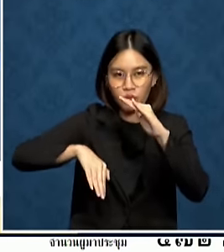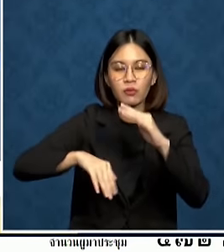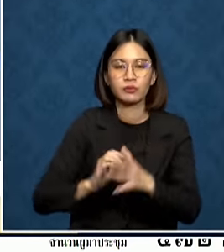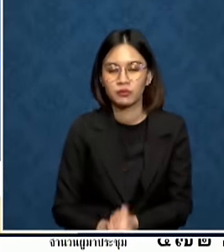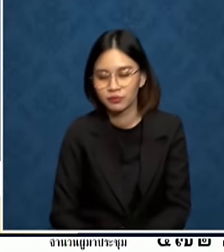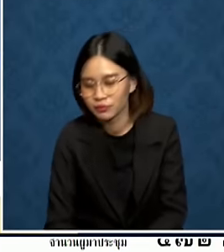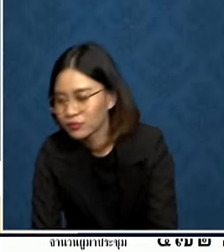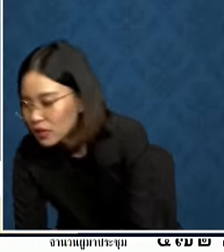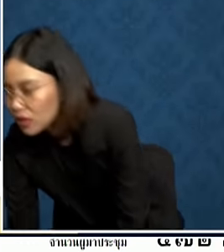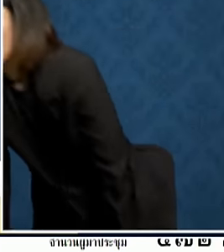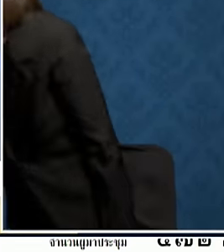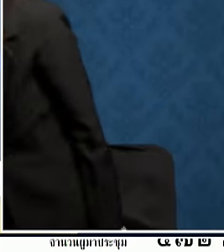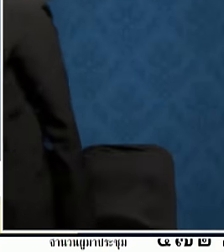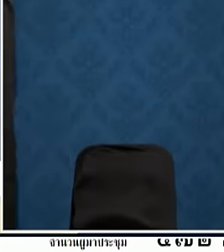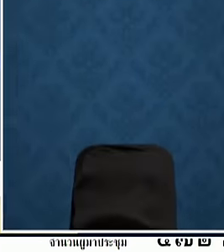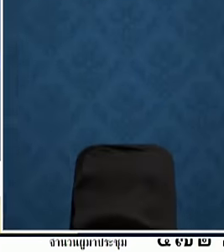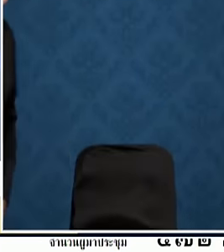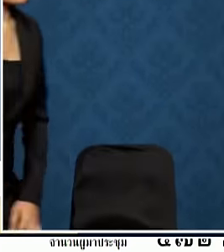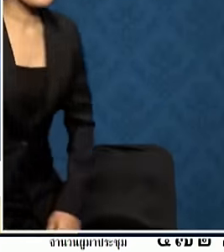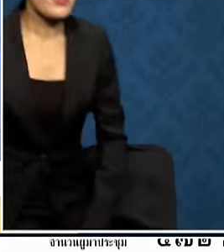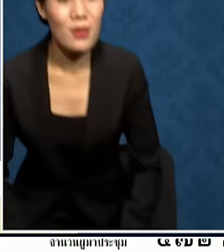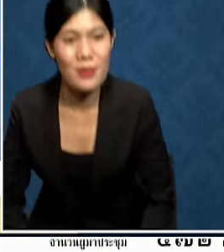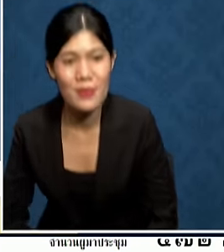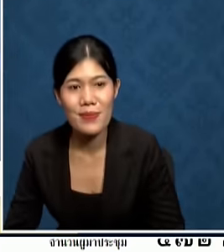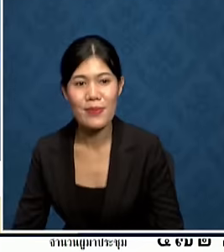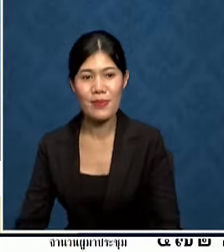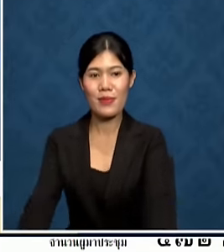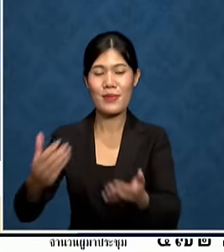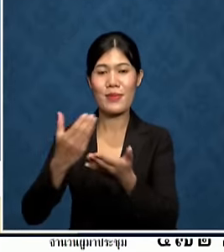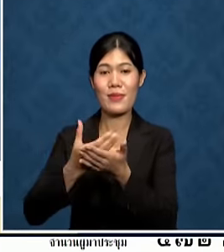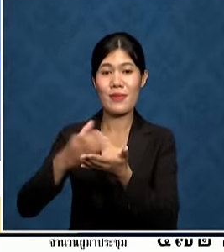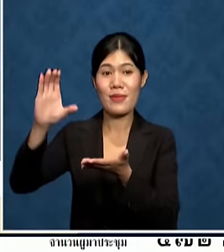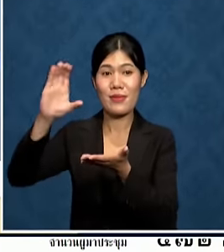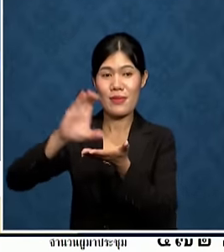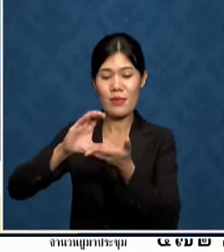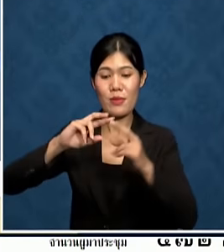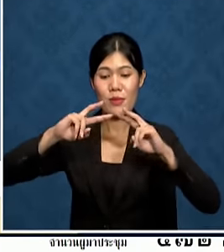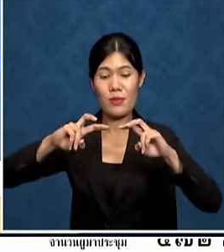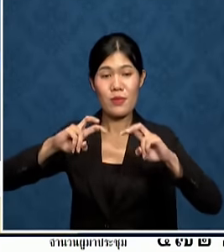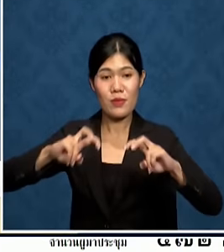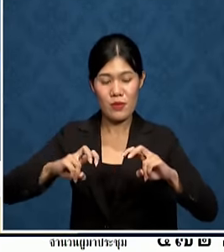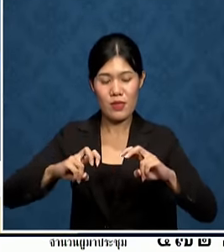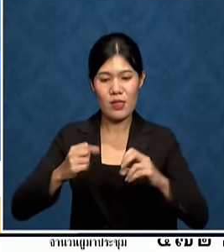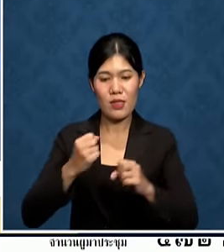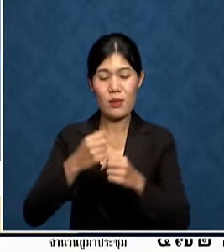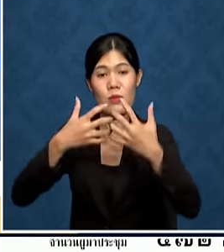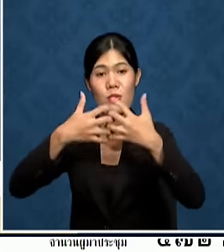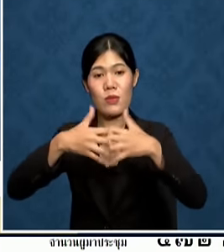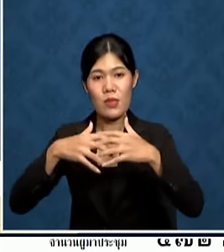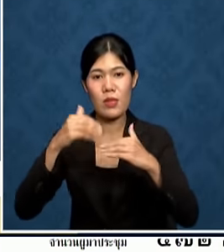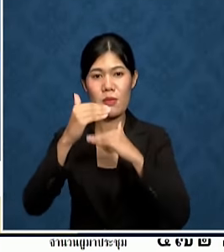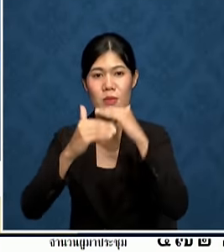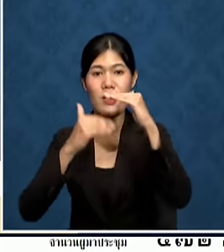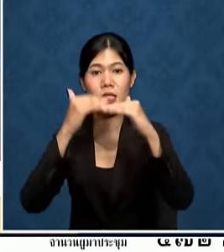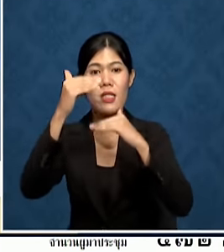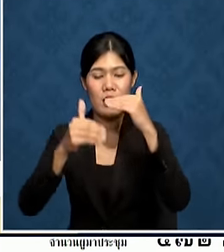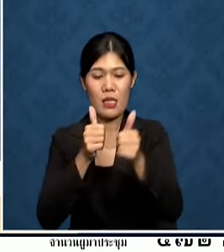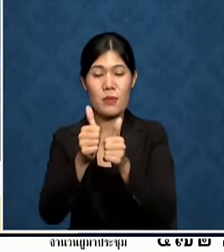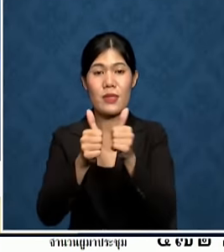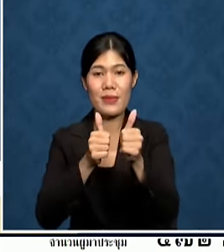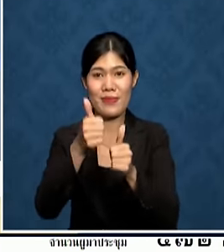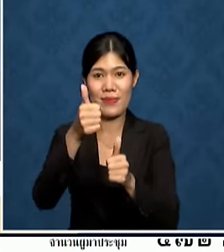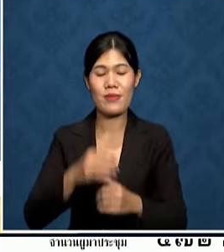งบวิจัยควรเพิ่มจาก 17เป็น 30%โดยเฉพาะในอุตสาหกรรมที่เราสามารถต่อยอดความสามารถในการแข่งขันได้สุด